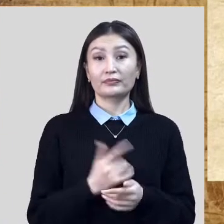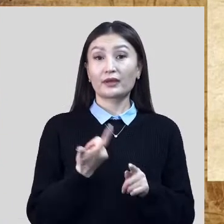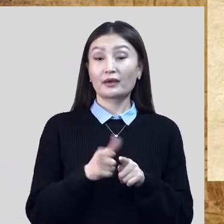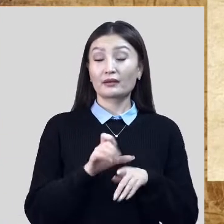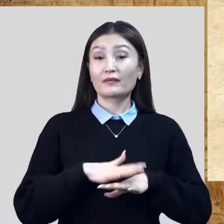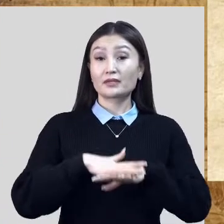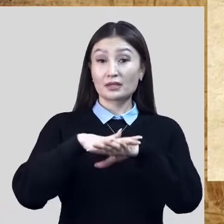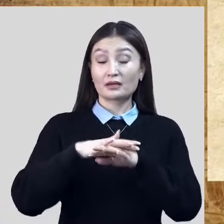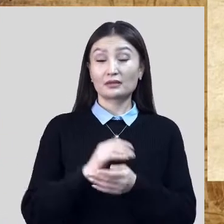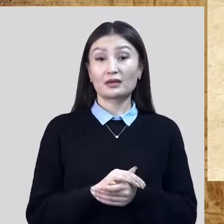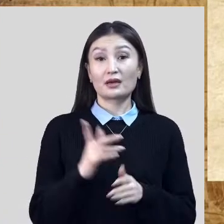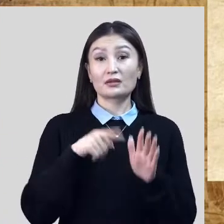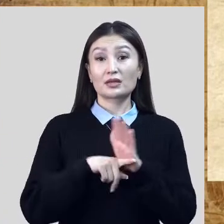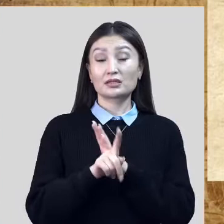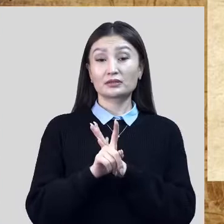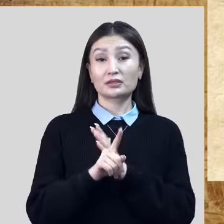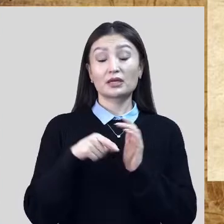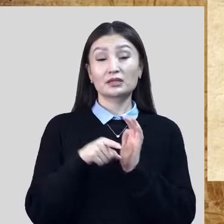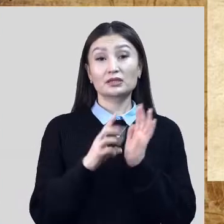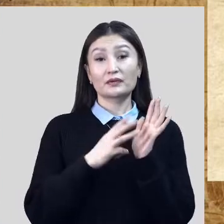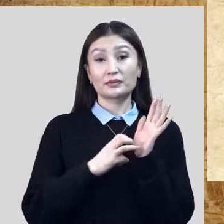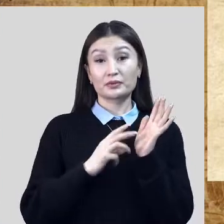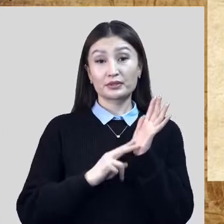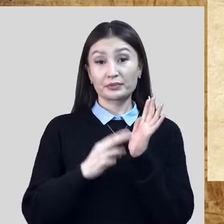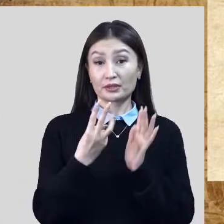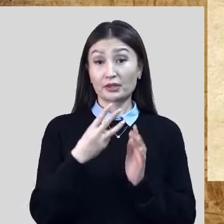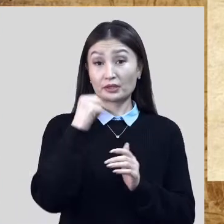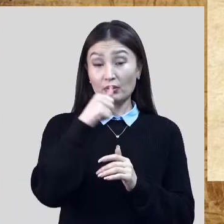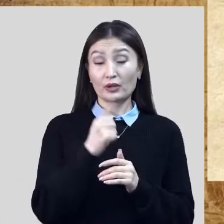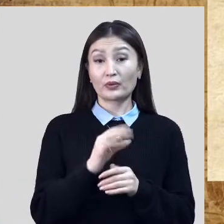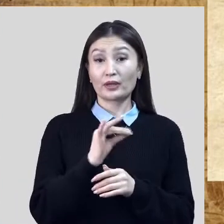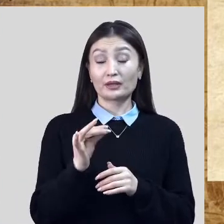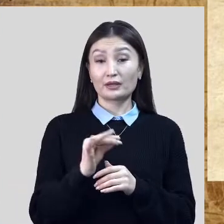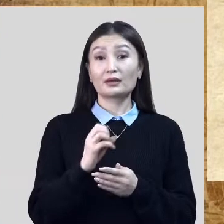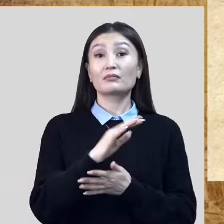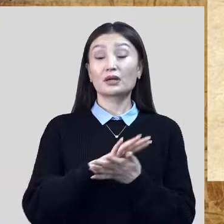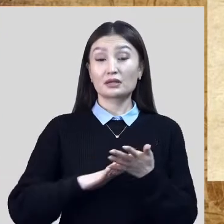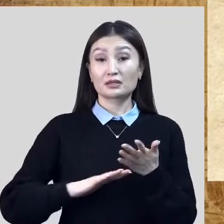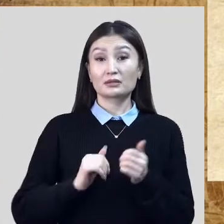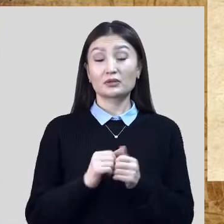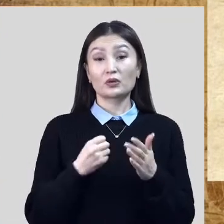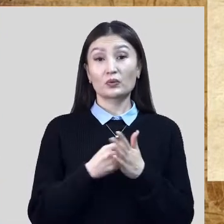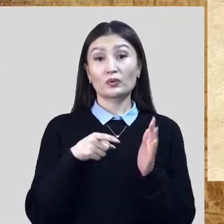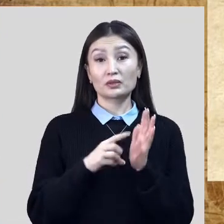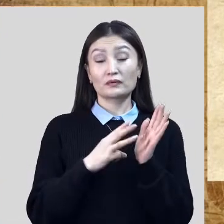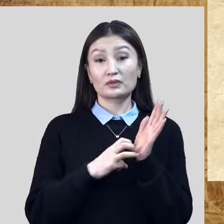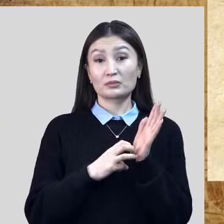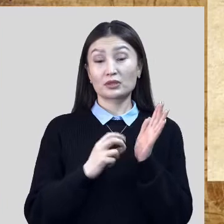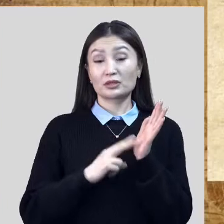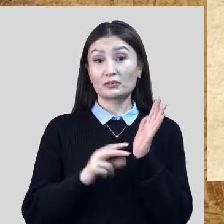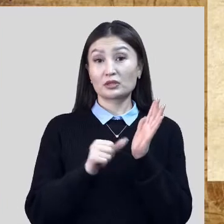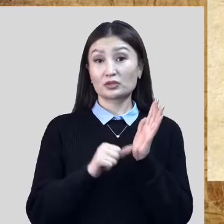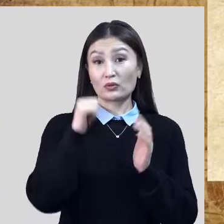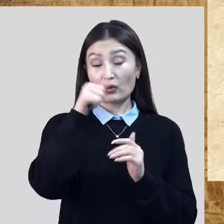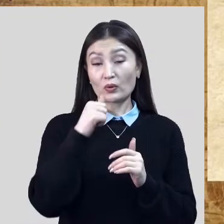Это восстание, начавшееся в 1873 году и продолжавшееся до